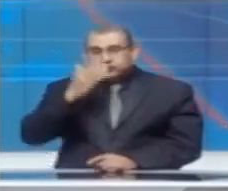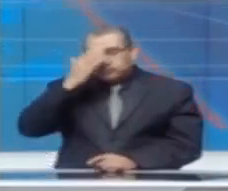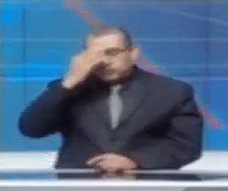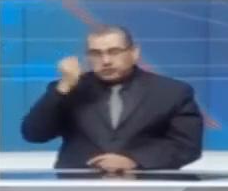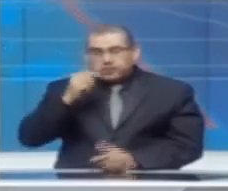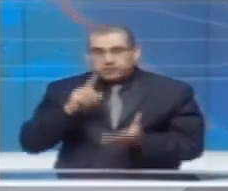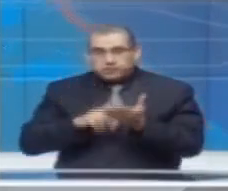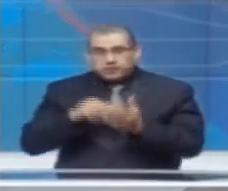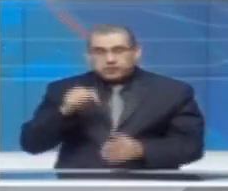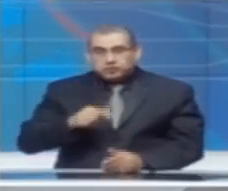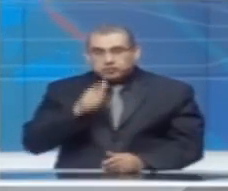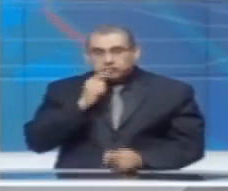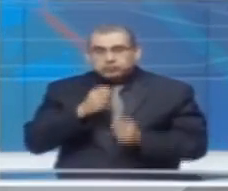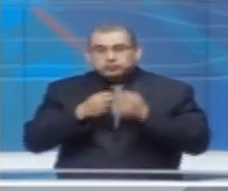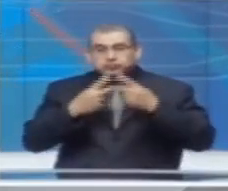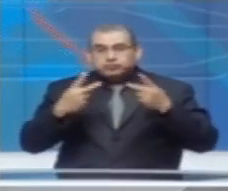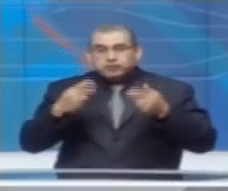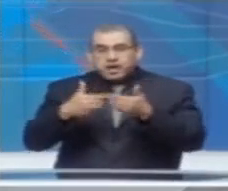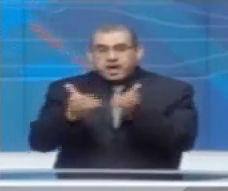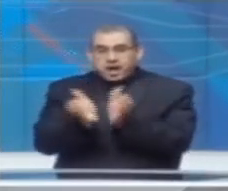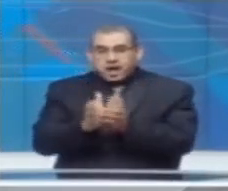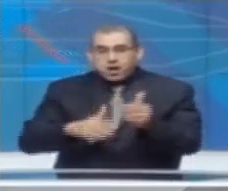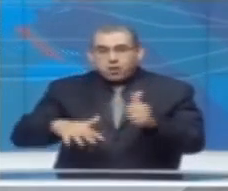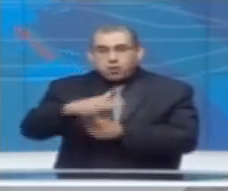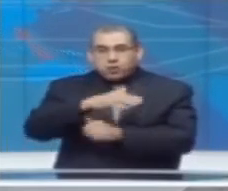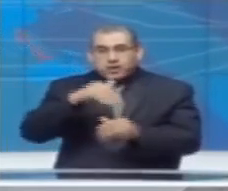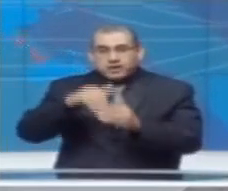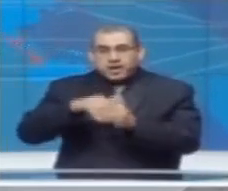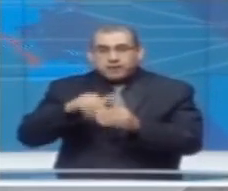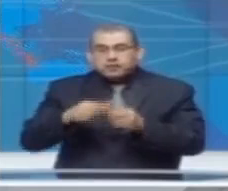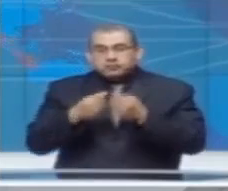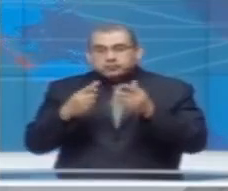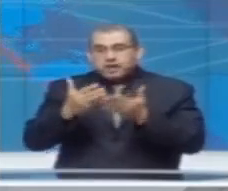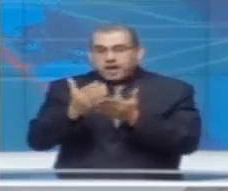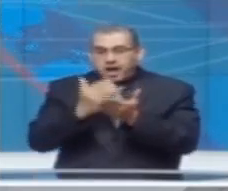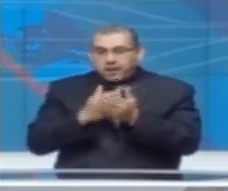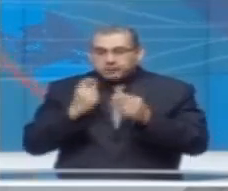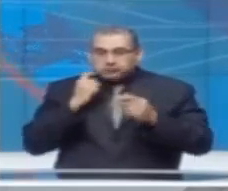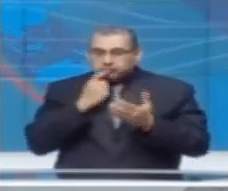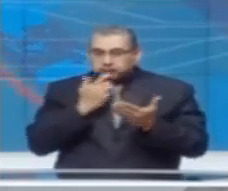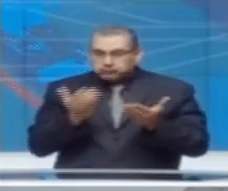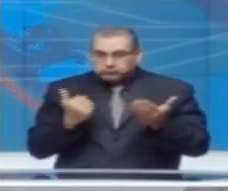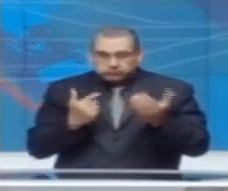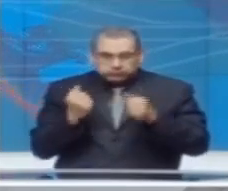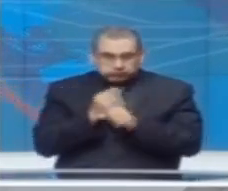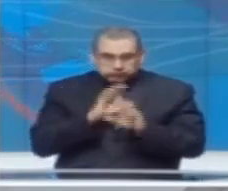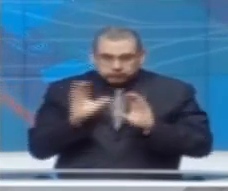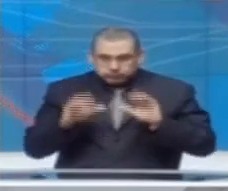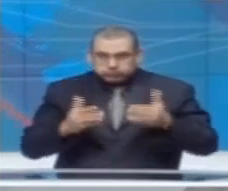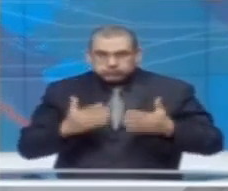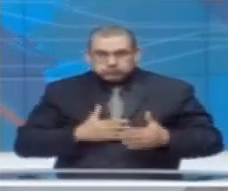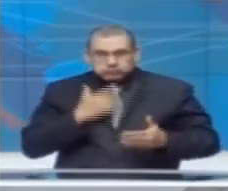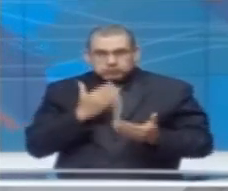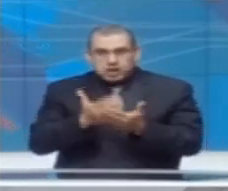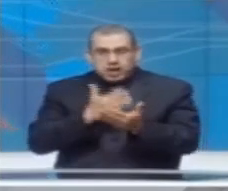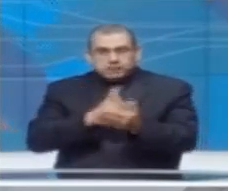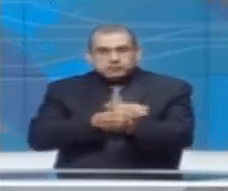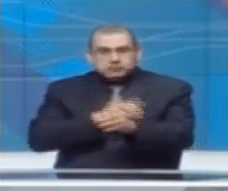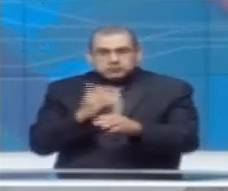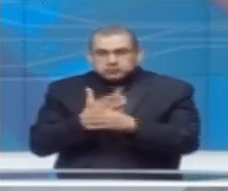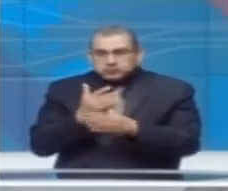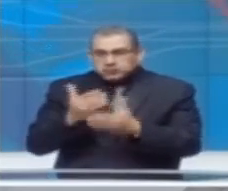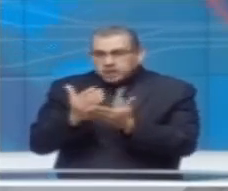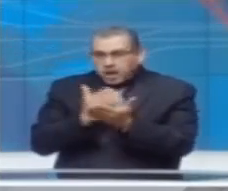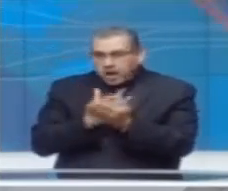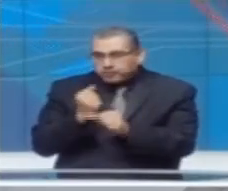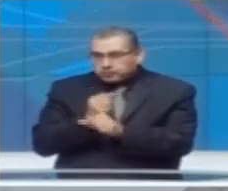بالفعل انتهت الهيئة الوطنية للانتخابات من استعداداتها وإجراءاتها لتنظيم عملية الانتخابات